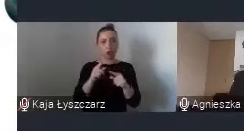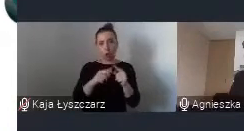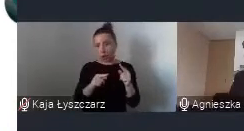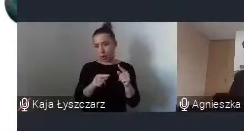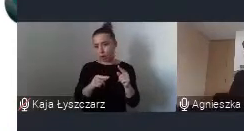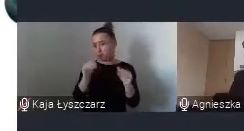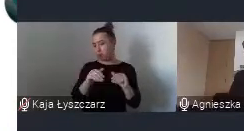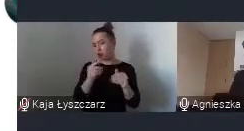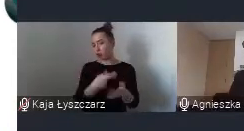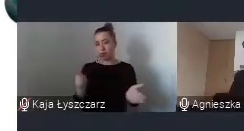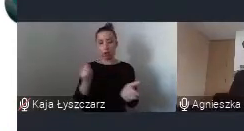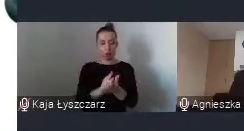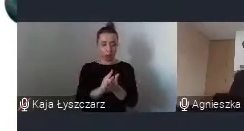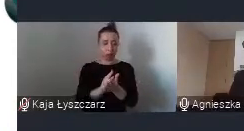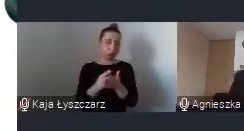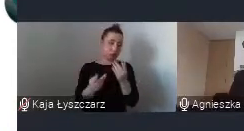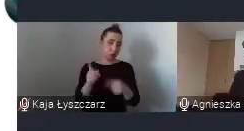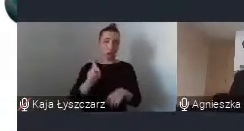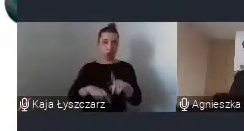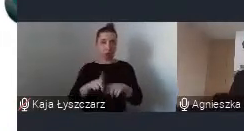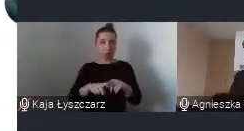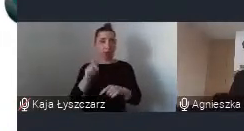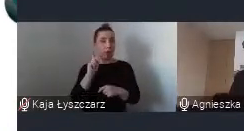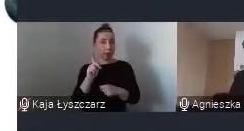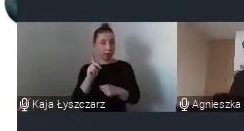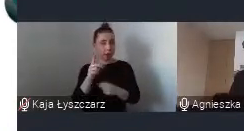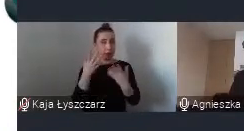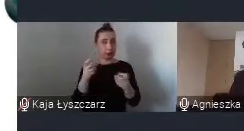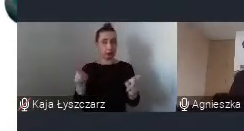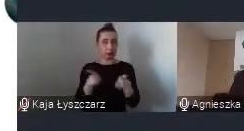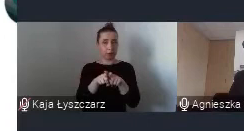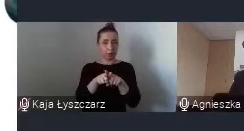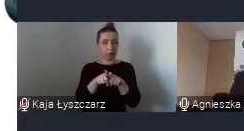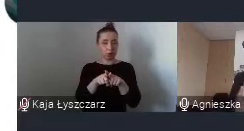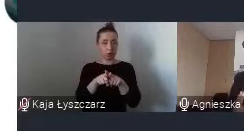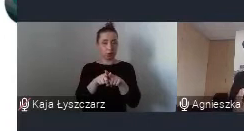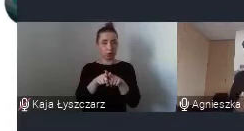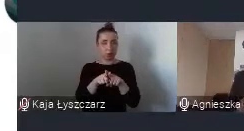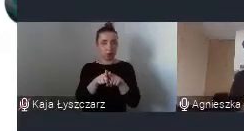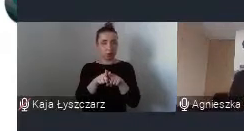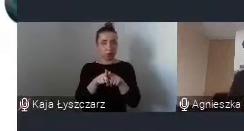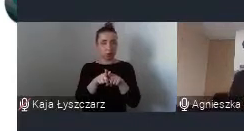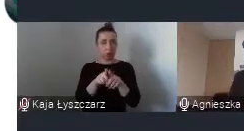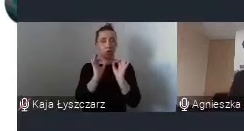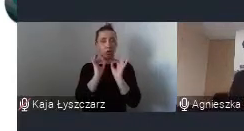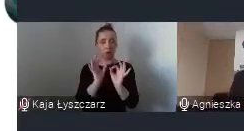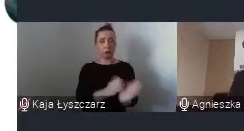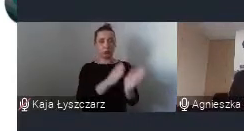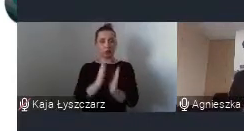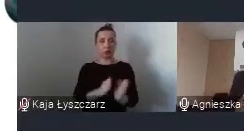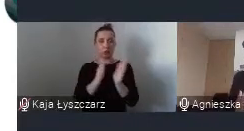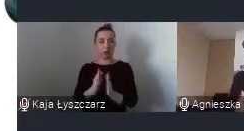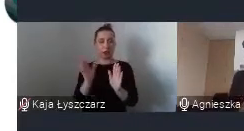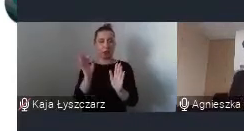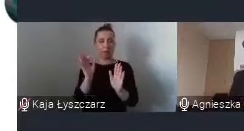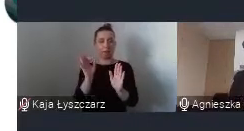nie udać, tak jak w każdym eksperymentowaniu, ale jednocześnie chcemy mieć dobrze przygotowane wskaźniki,